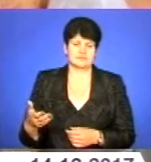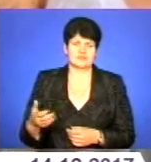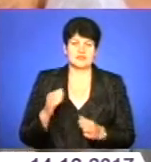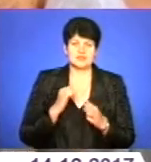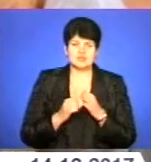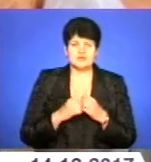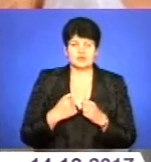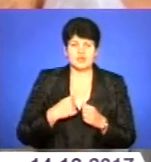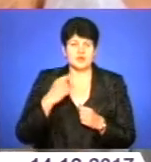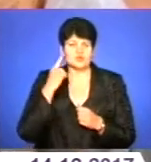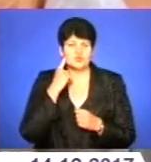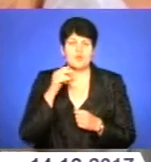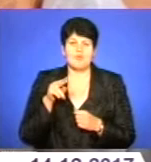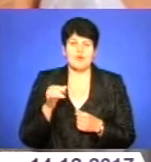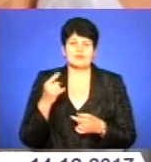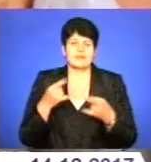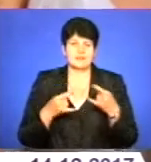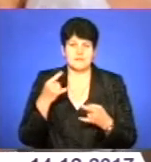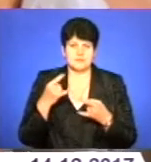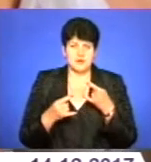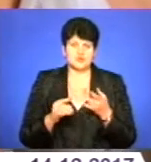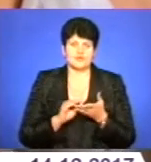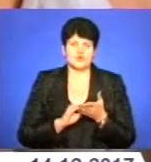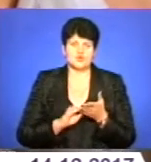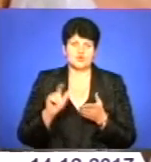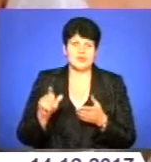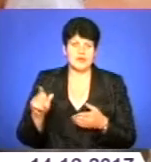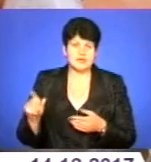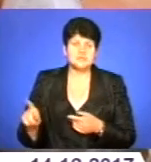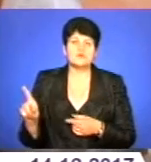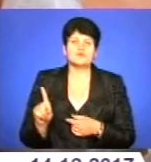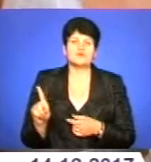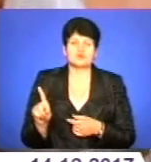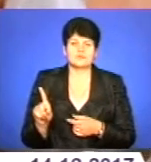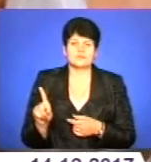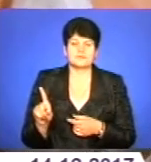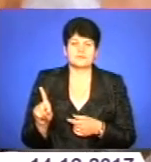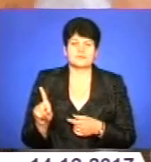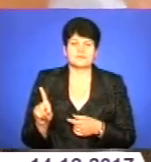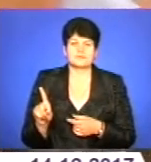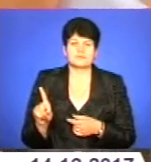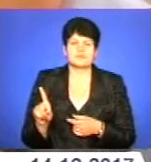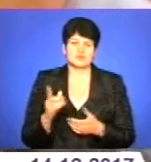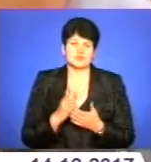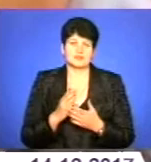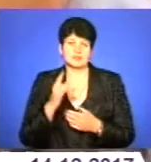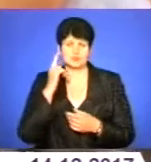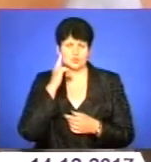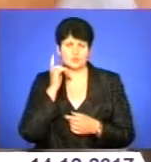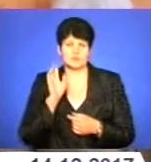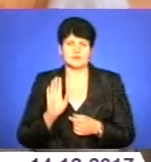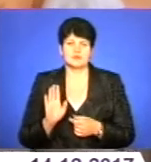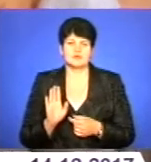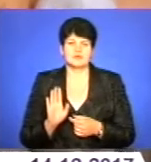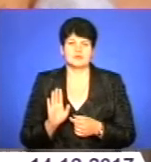Часто я чую по телебаченню від журналістів, що ніби таке побутує така думка, що